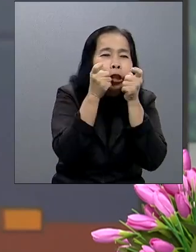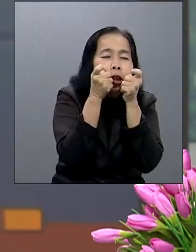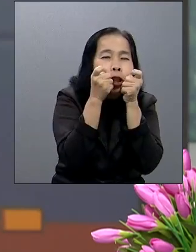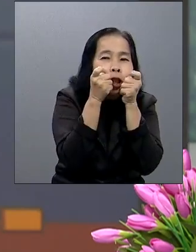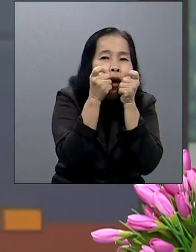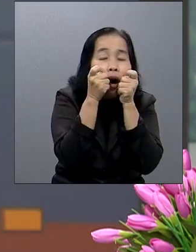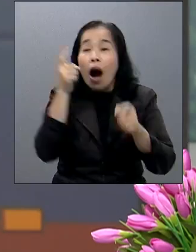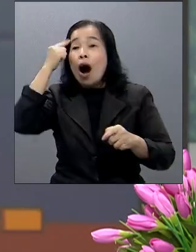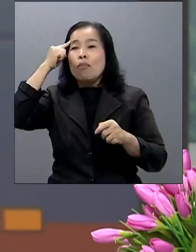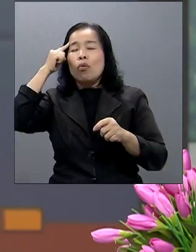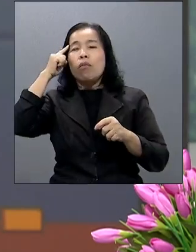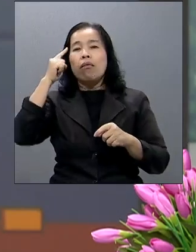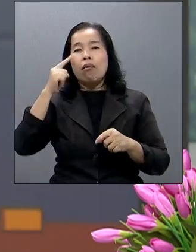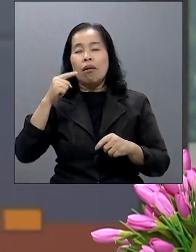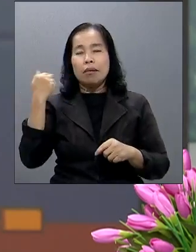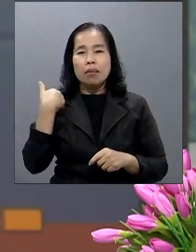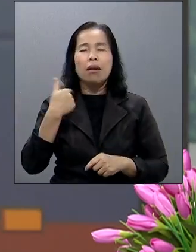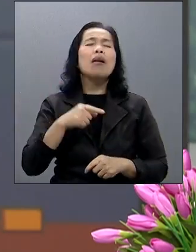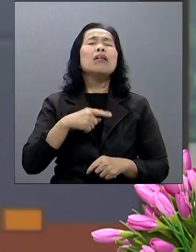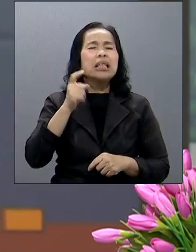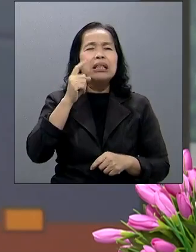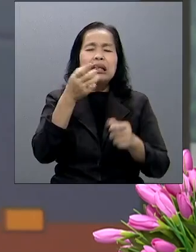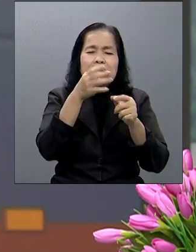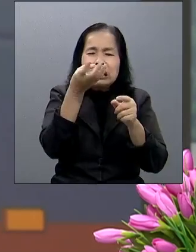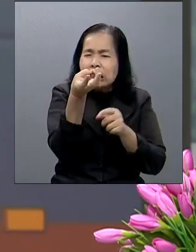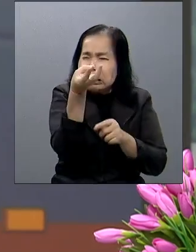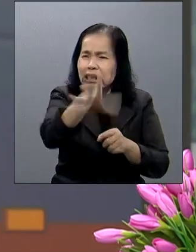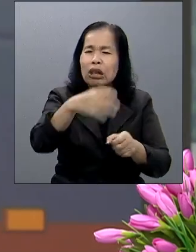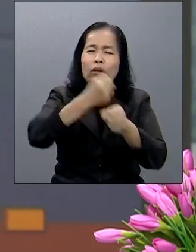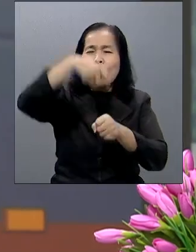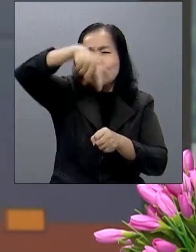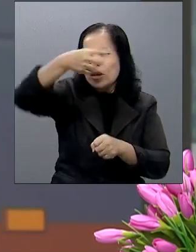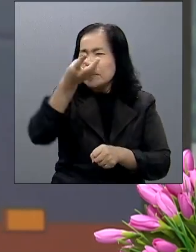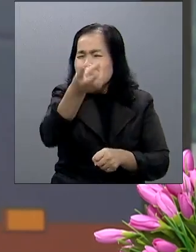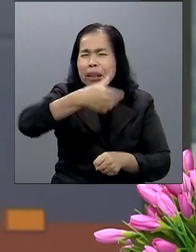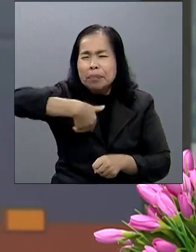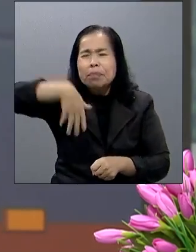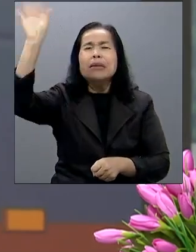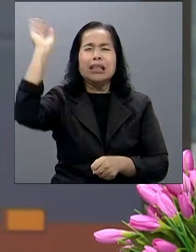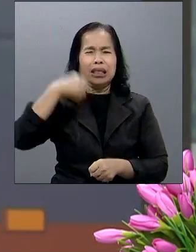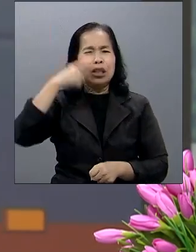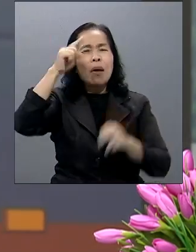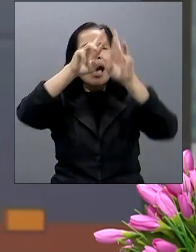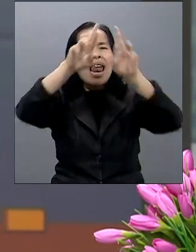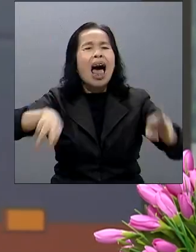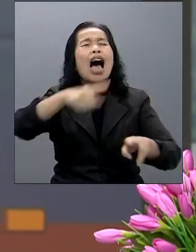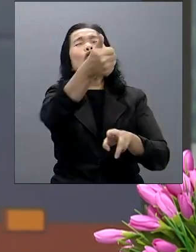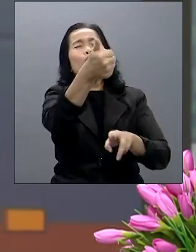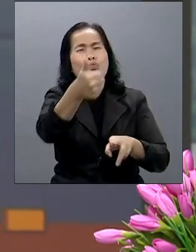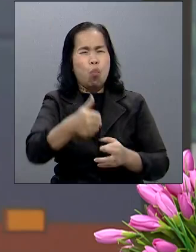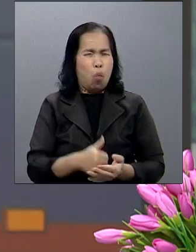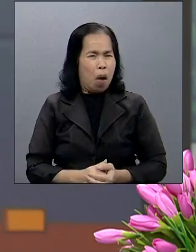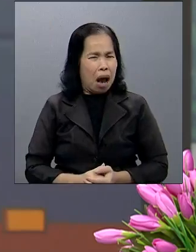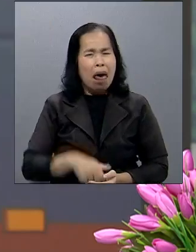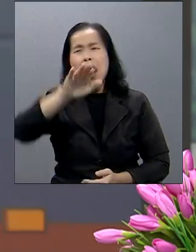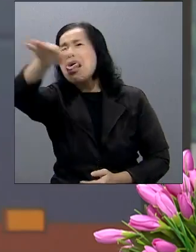ลาซ่อมอะไรเนี่ยพวกนี้คือลงทุนไปเถอะถ้าเกิดอยากจะซ่อมเนี่ยจ้างที่มีร้านหน้าร้านหรืออยากเห็นแต่ความสะดวกนะใช่ไหมฮะเป็นอีกส่วนหนึ่งที่ท